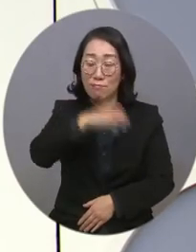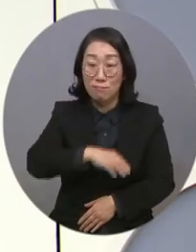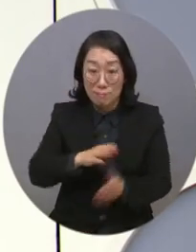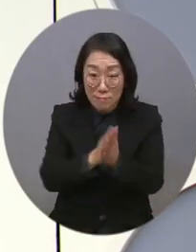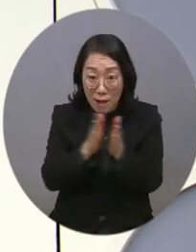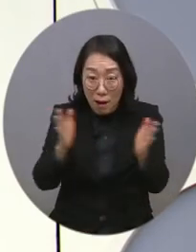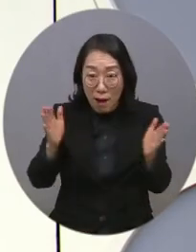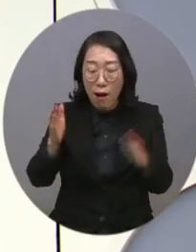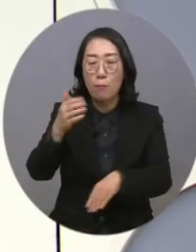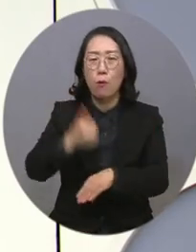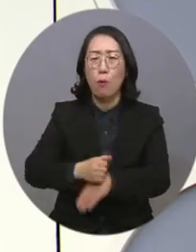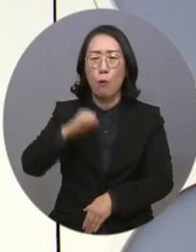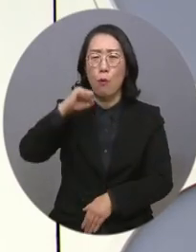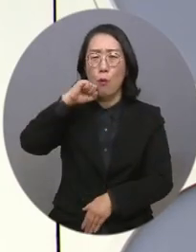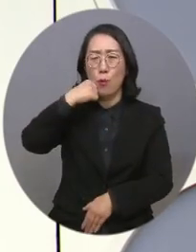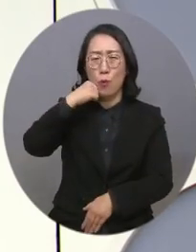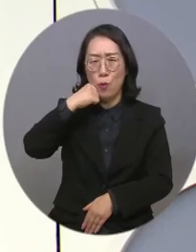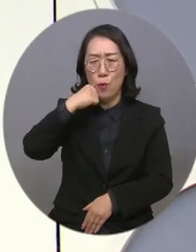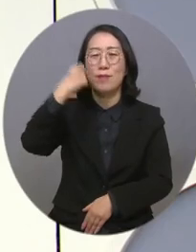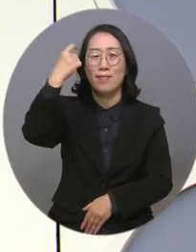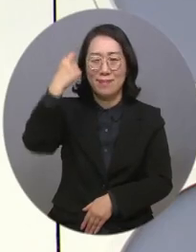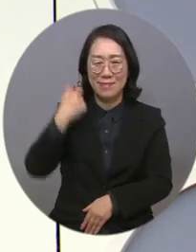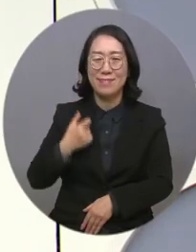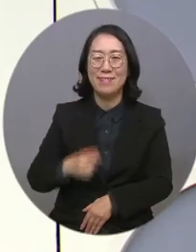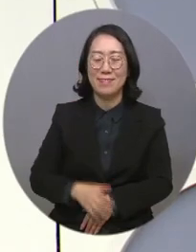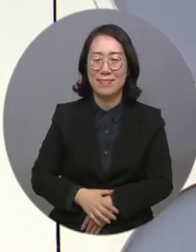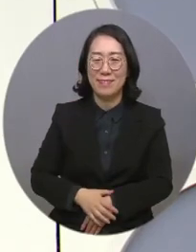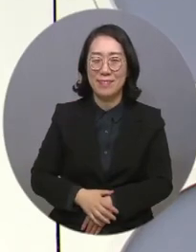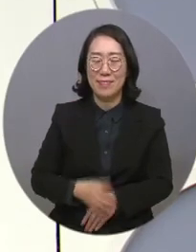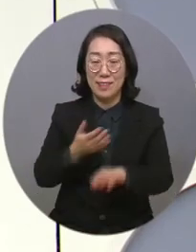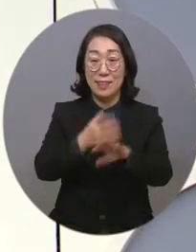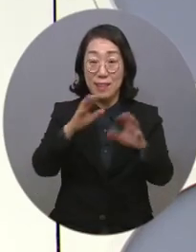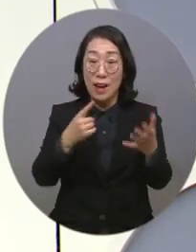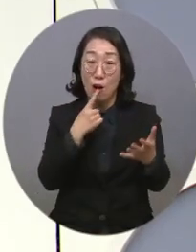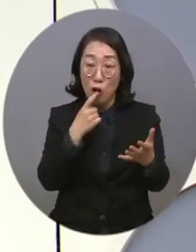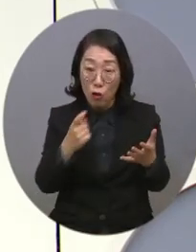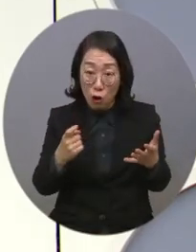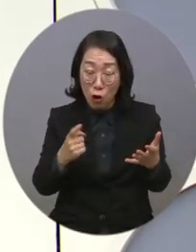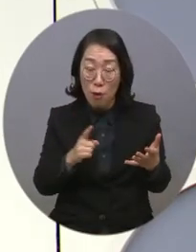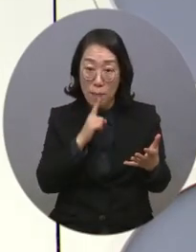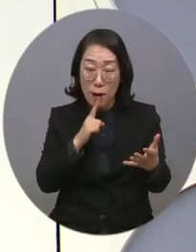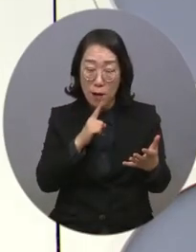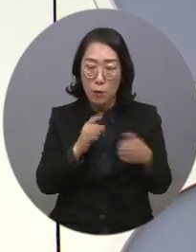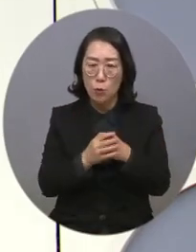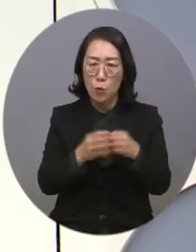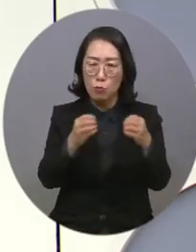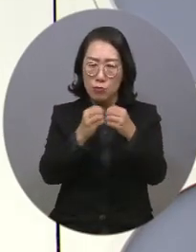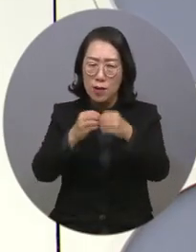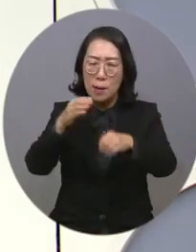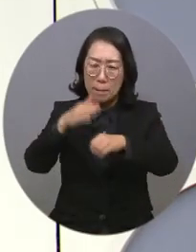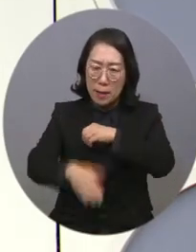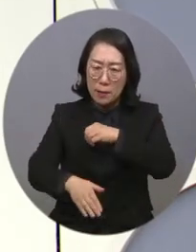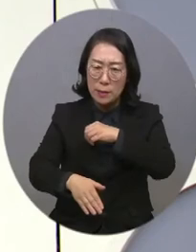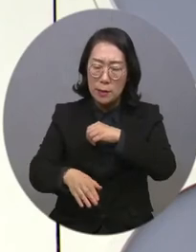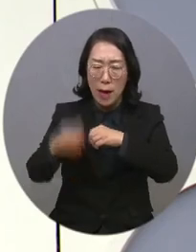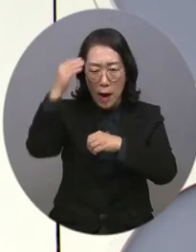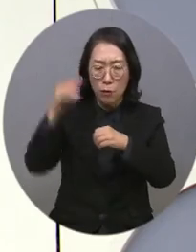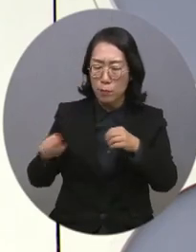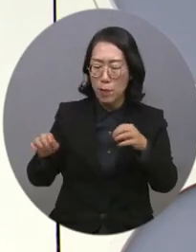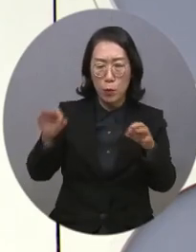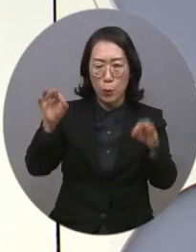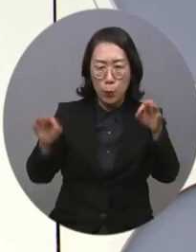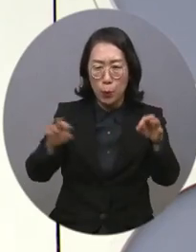쉽지 않습니다. 할수록 어려운 걸 느끼고 있습니다. 예. 우선 그 나라 언어라든가 그 나라의 그 표현을 우리말로 적절하게 바꿔야